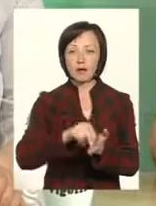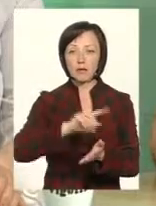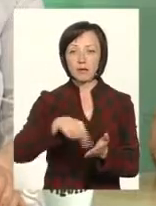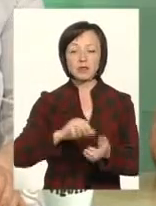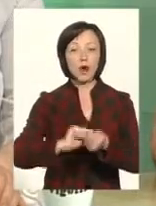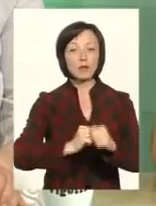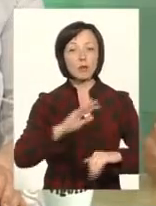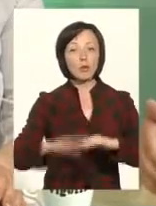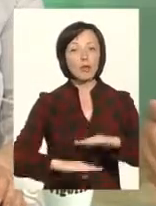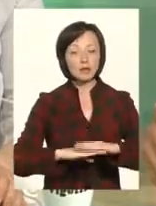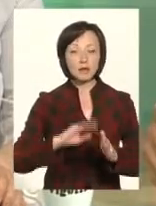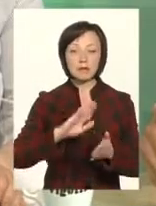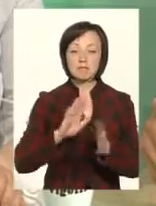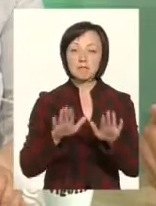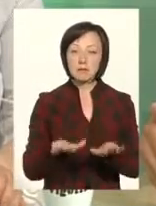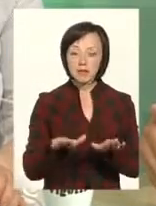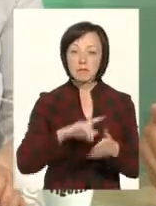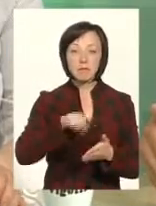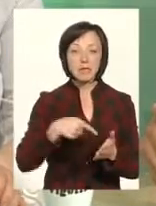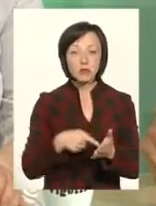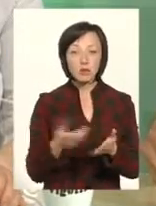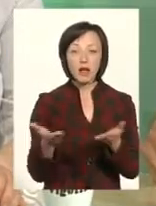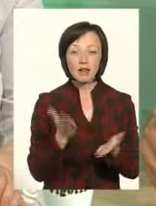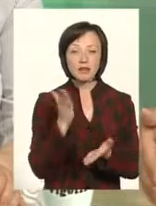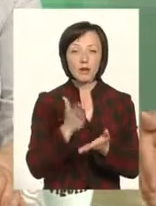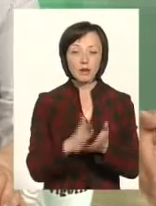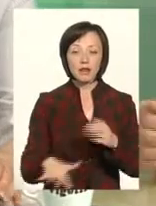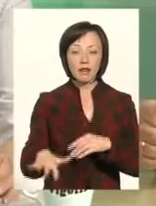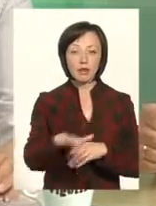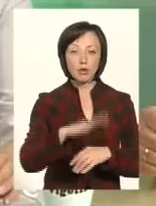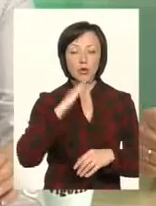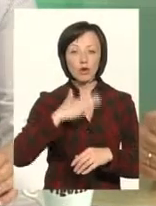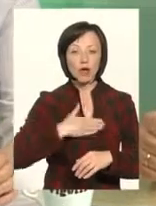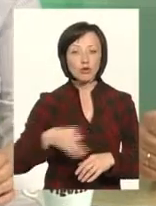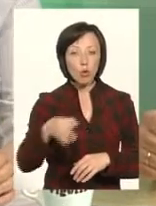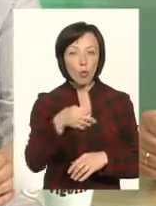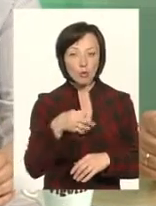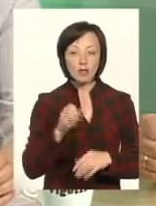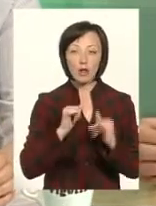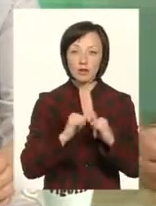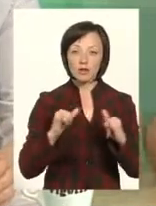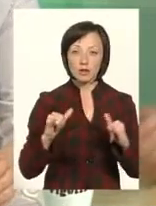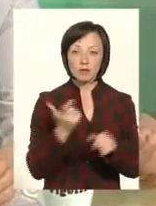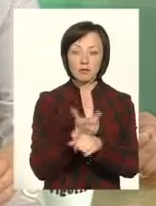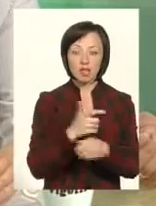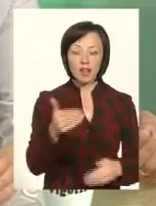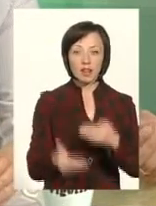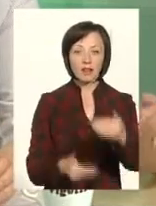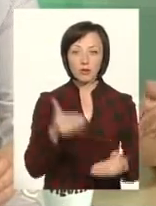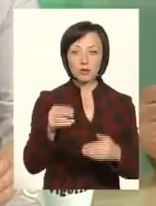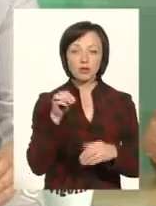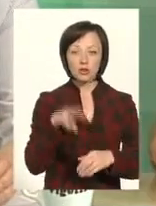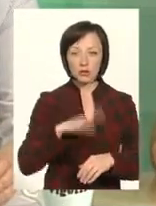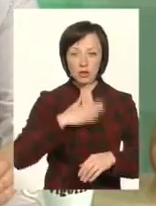місто Кам'янець-Подільський, місто, яке знаходиться на території нашої області, але розвивається більш динамічніше, ніж